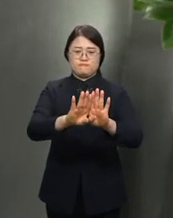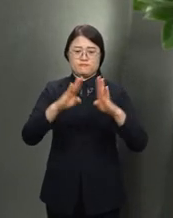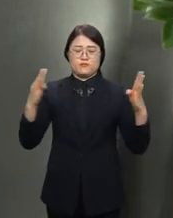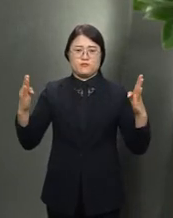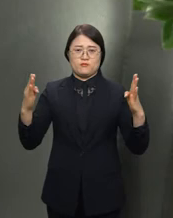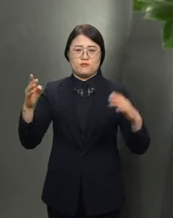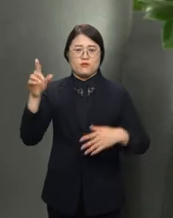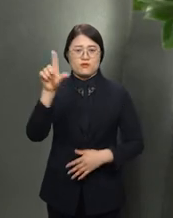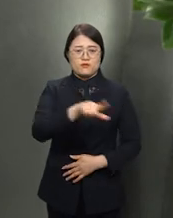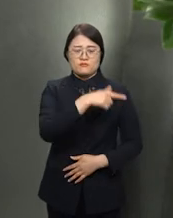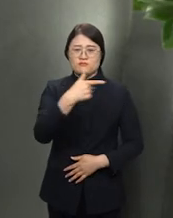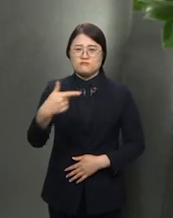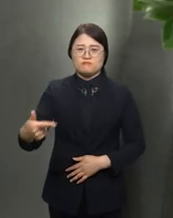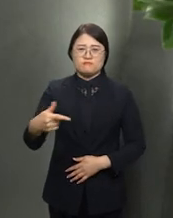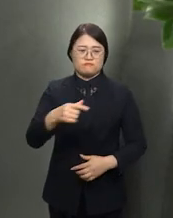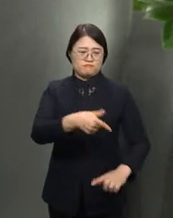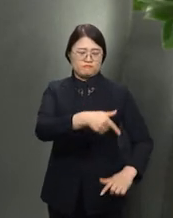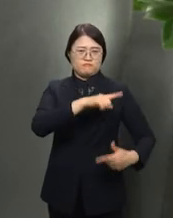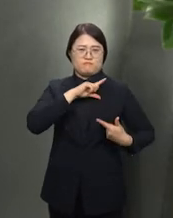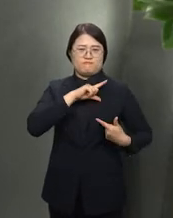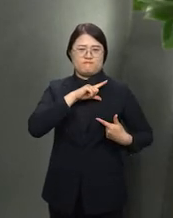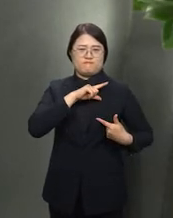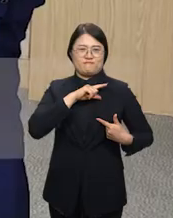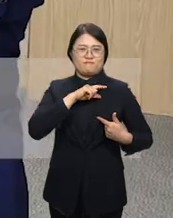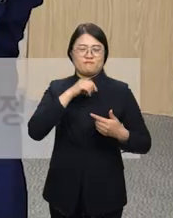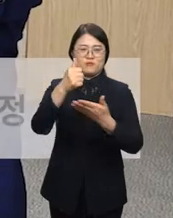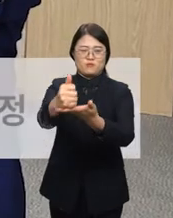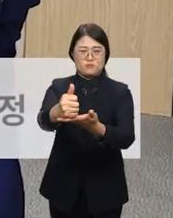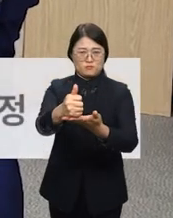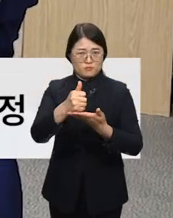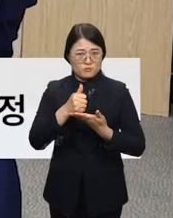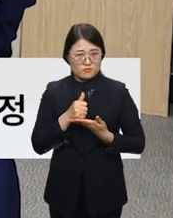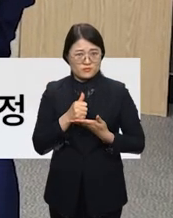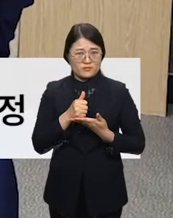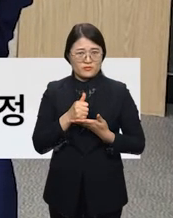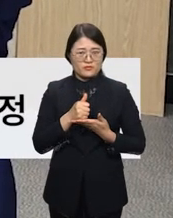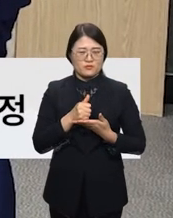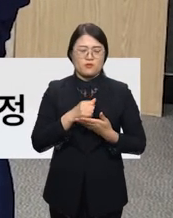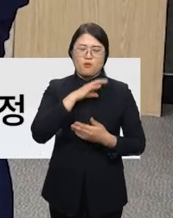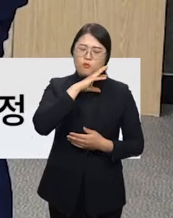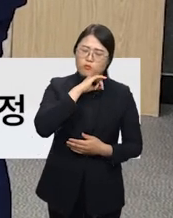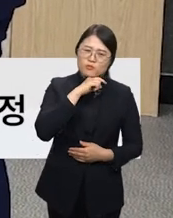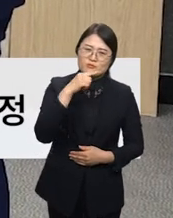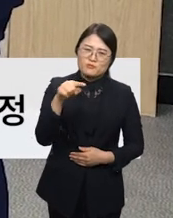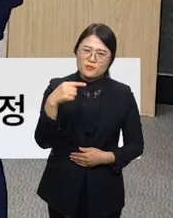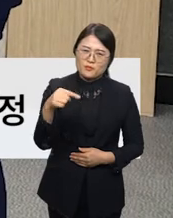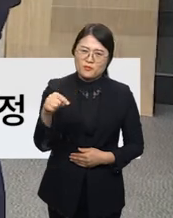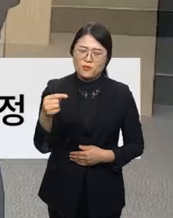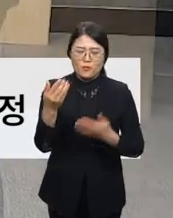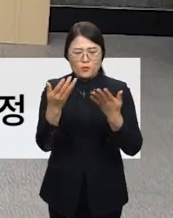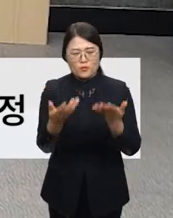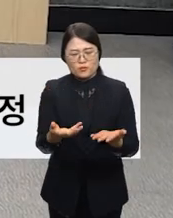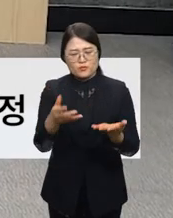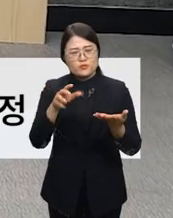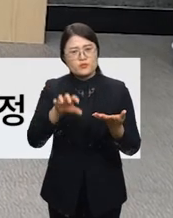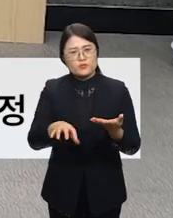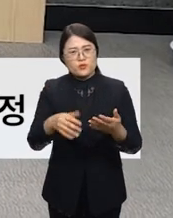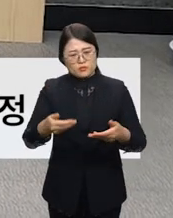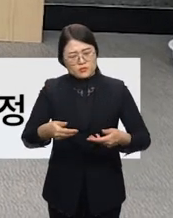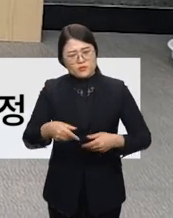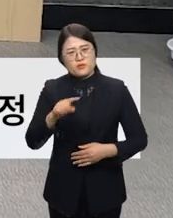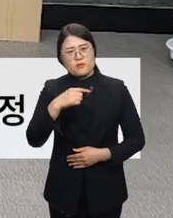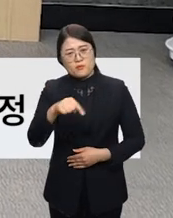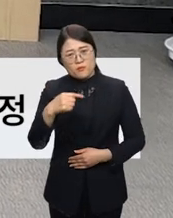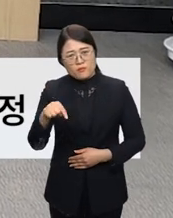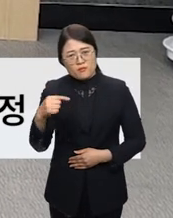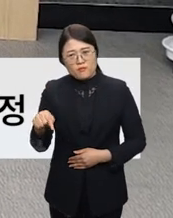일일 명예 회장님들로 모셔서 그 경로당의 애로사항도 듣고 지혜가 어떤 일을 하고